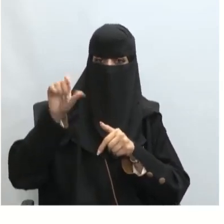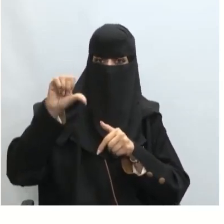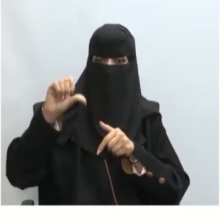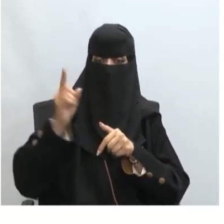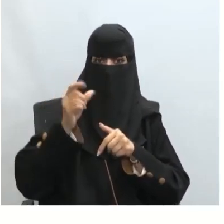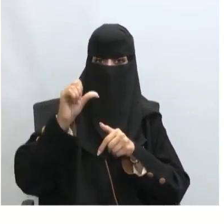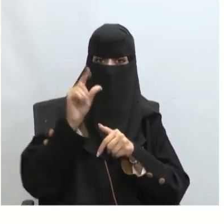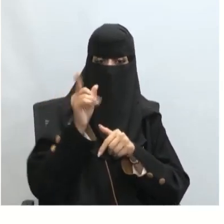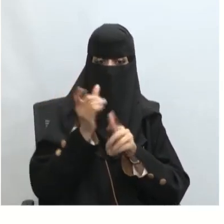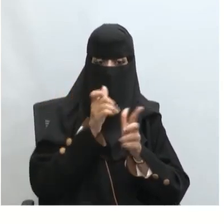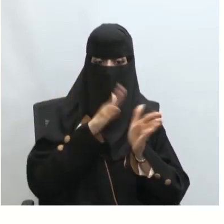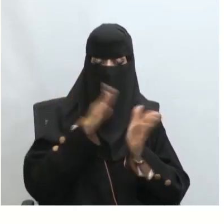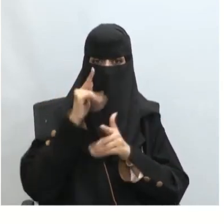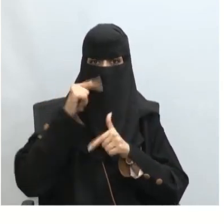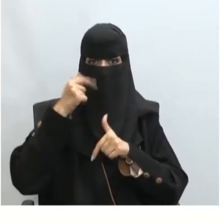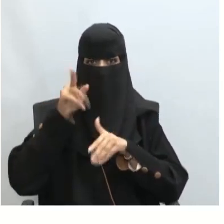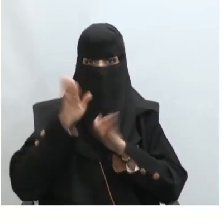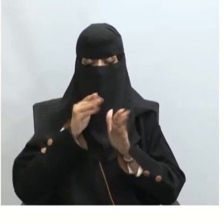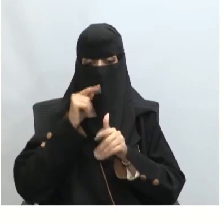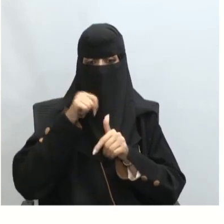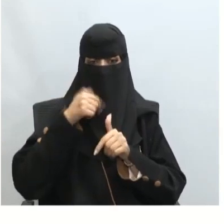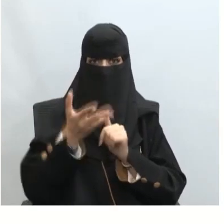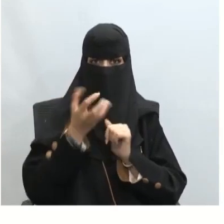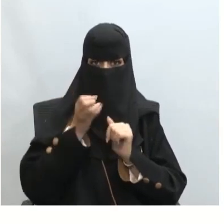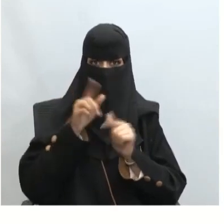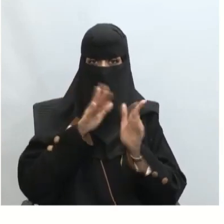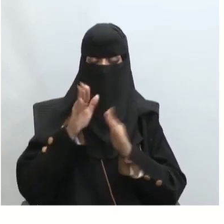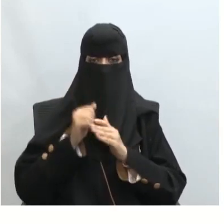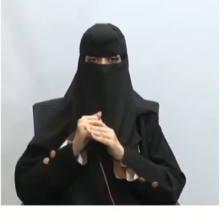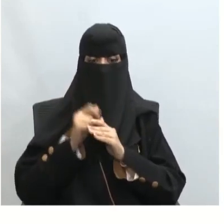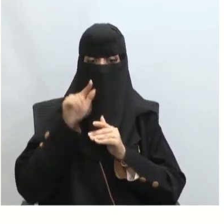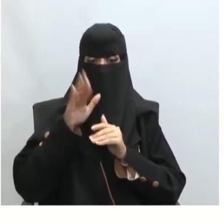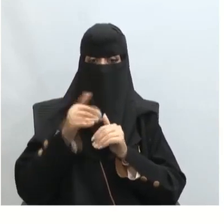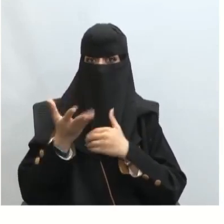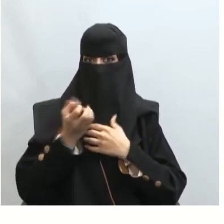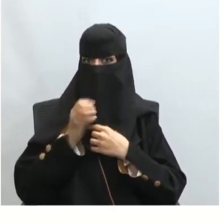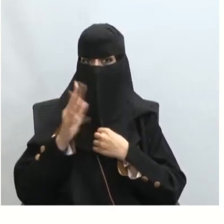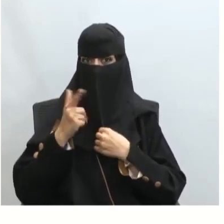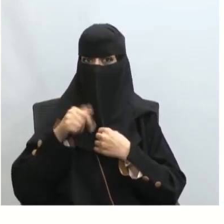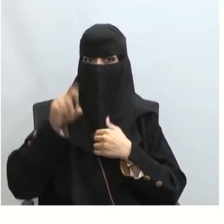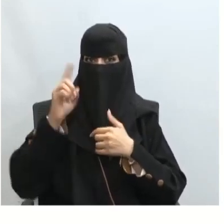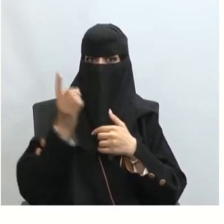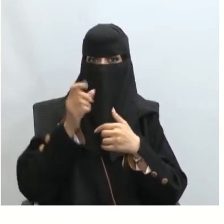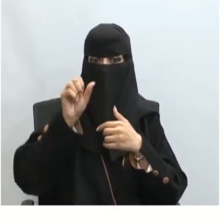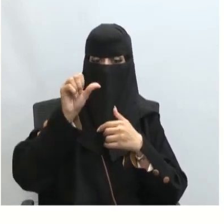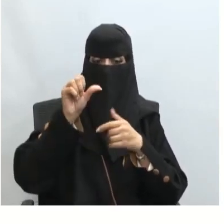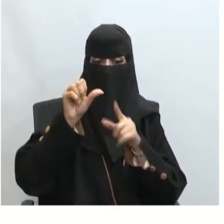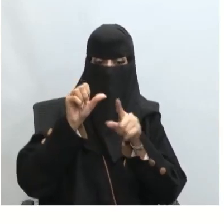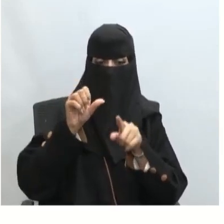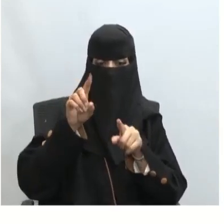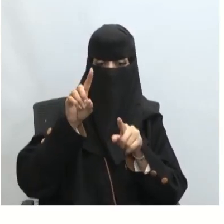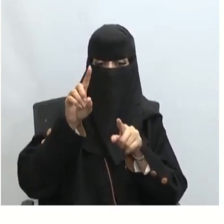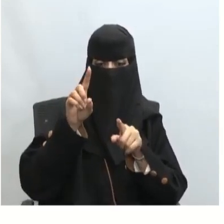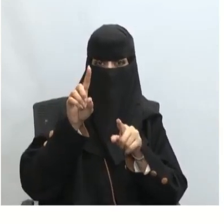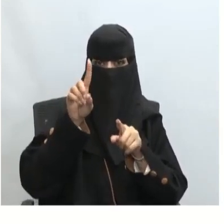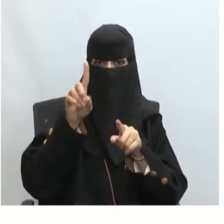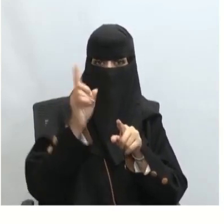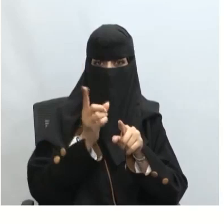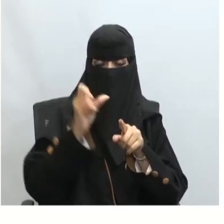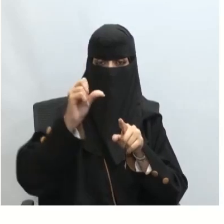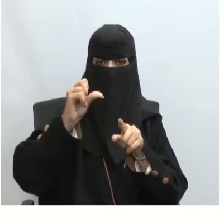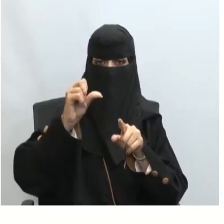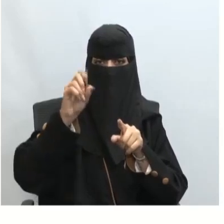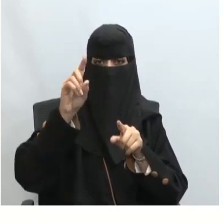اثنين بروبانول اعطاني اعطاني بروبين هنا الرابطه الثنائيه